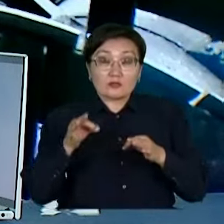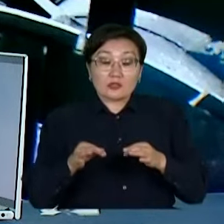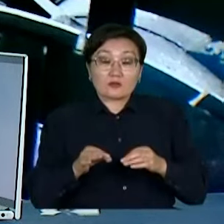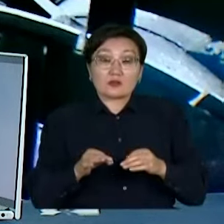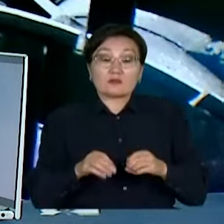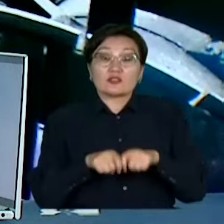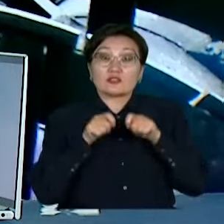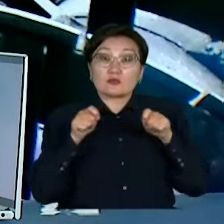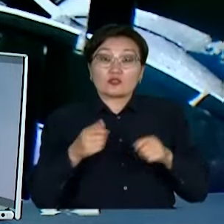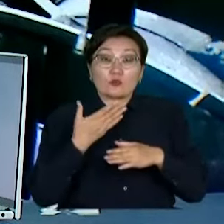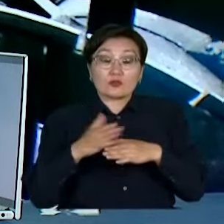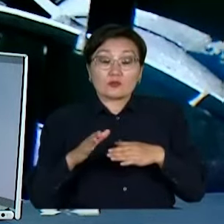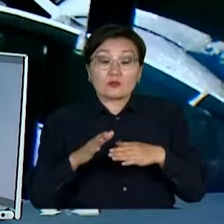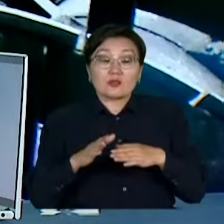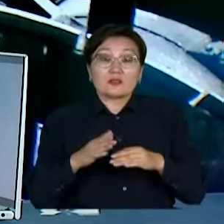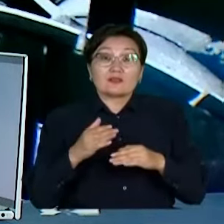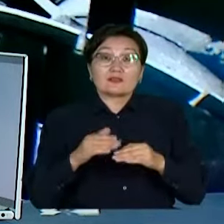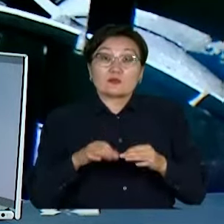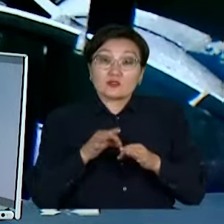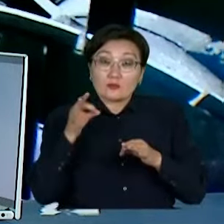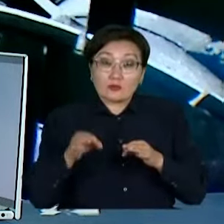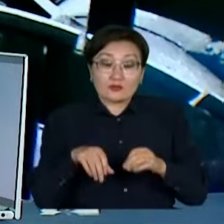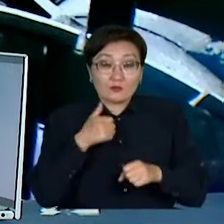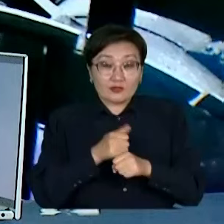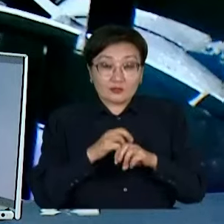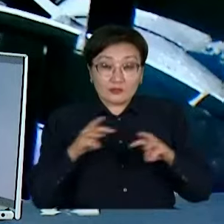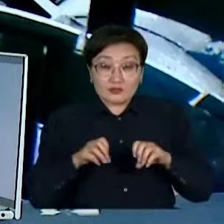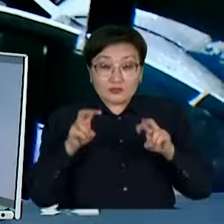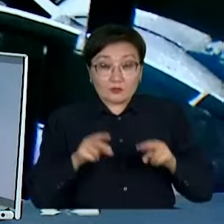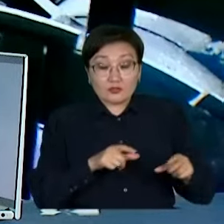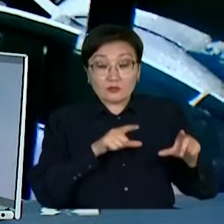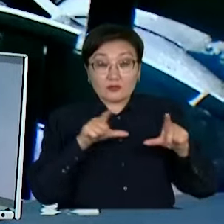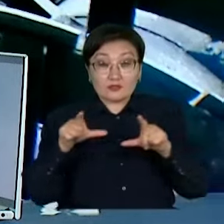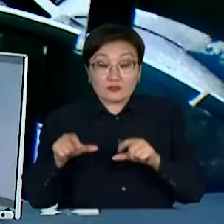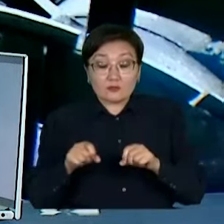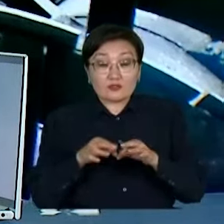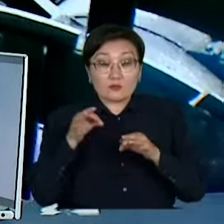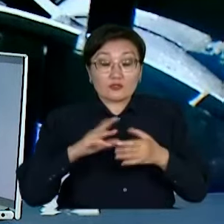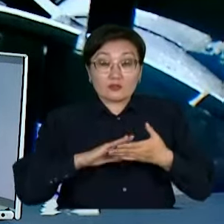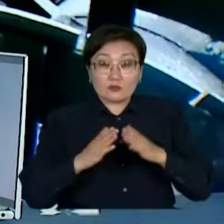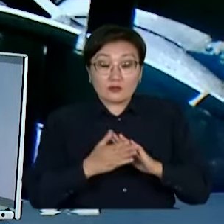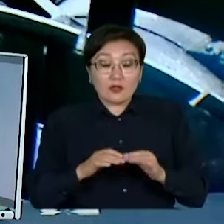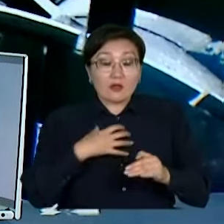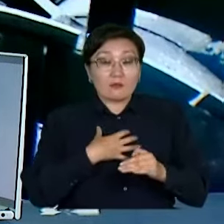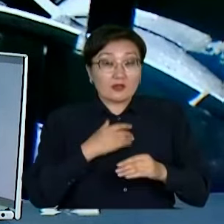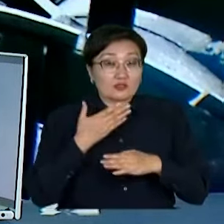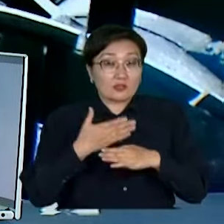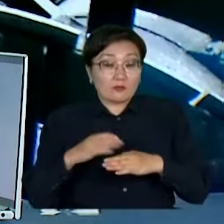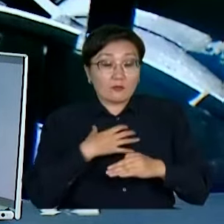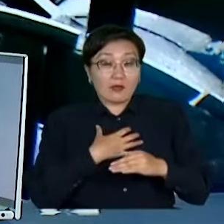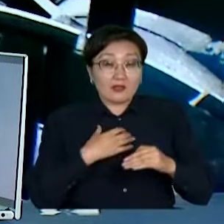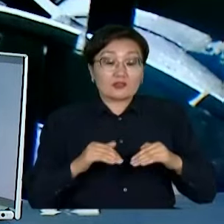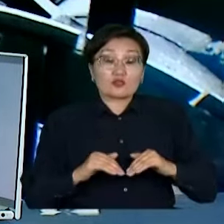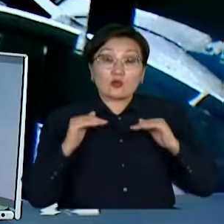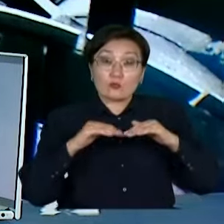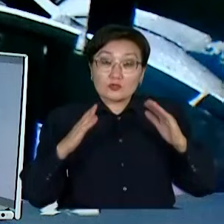іргесі қаланы бөлек отау тіккен Ұлытауға үкімет басшысы арнайы барды. Өңірдің әлеуетін әсіресе мәні бөлек маңызы жоғары нысандарын аралаған